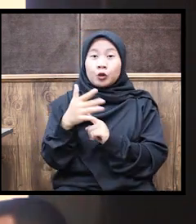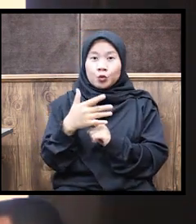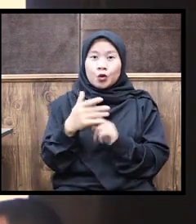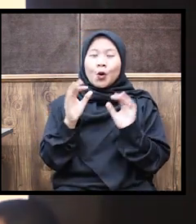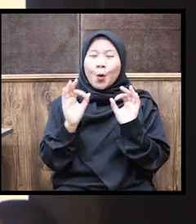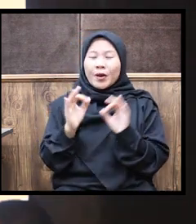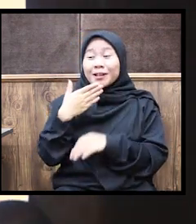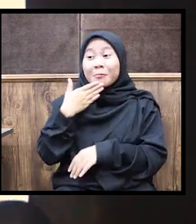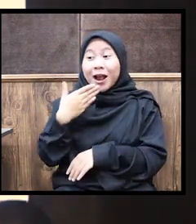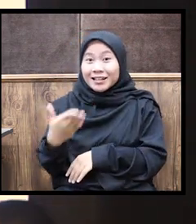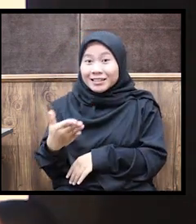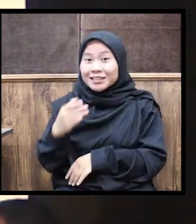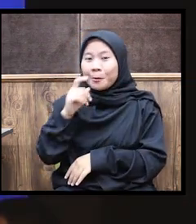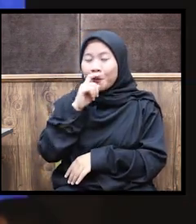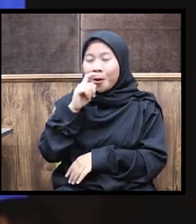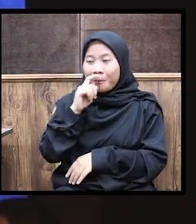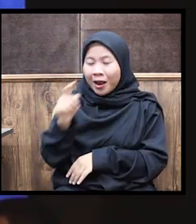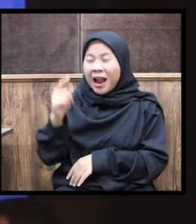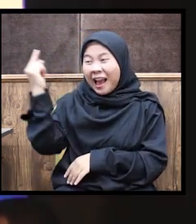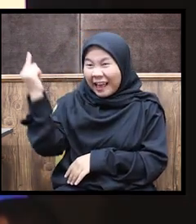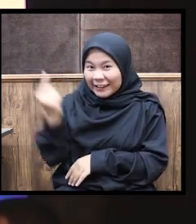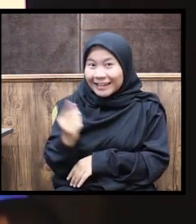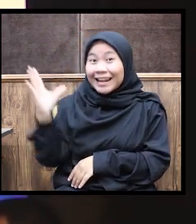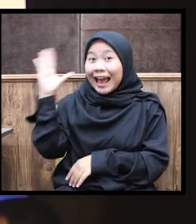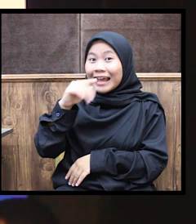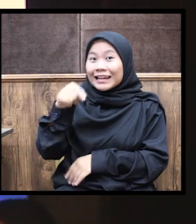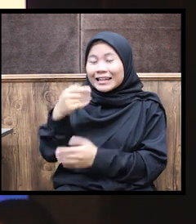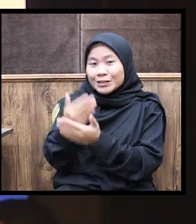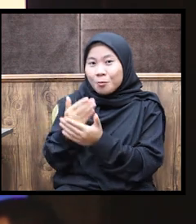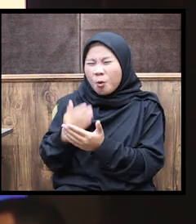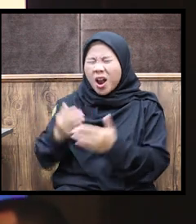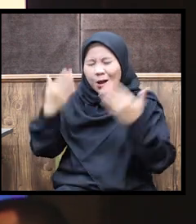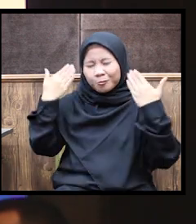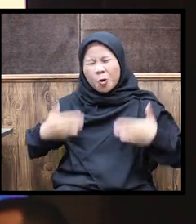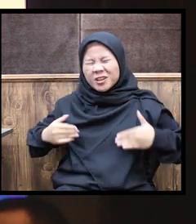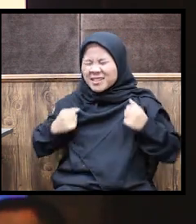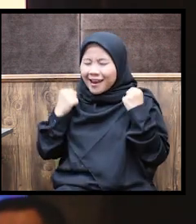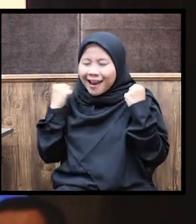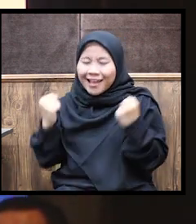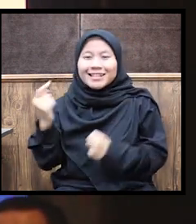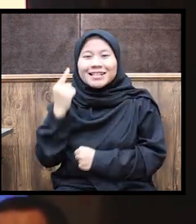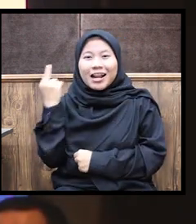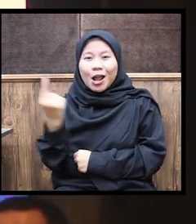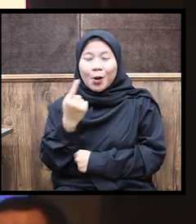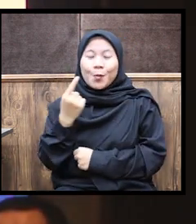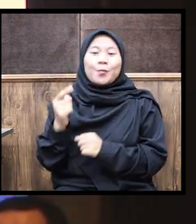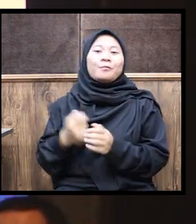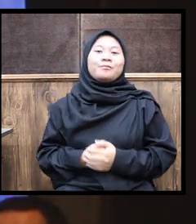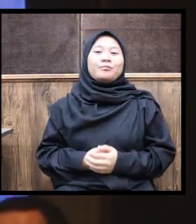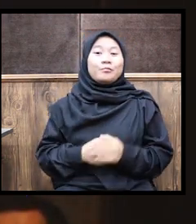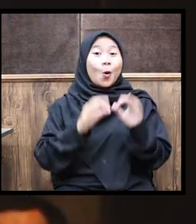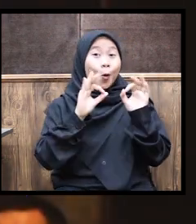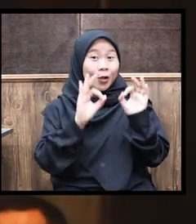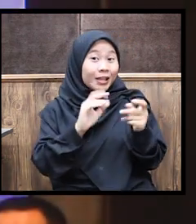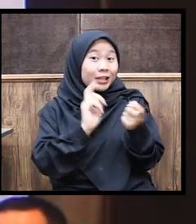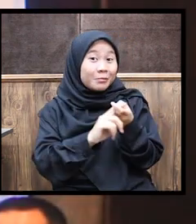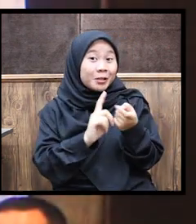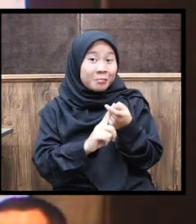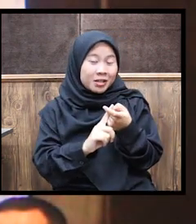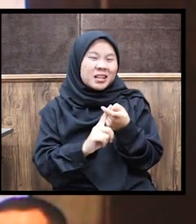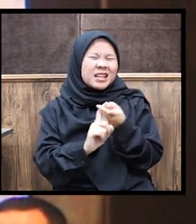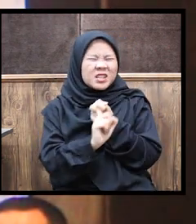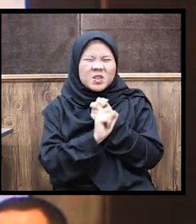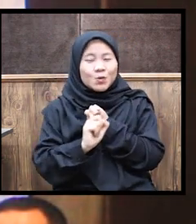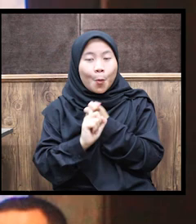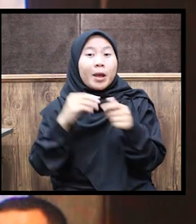sekali pakti atas kehadirannya hari ini semoga sehat selalu pak Amin sehat selaluak teman-teman sobat inklusi